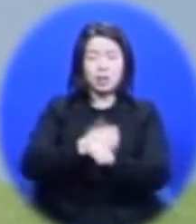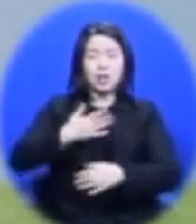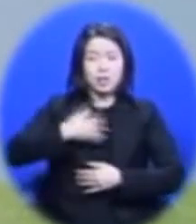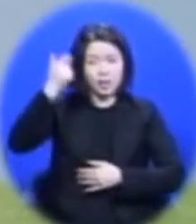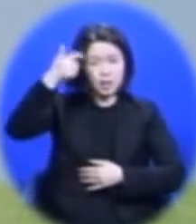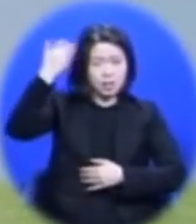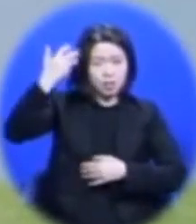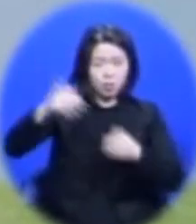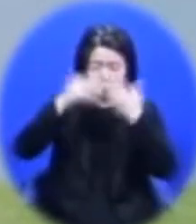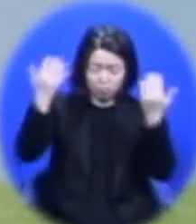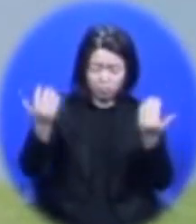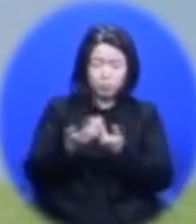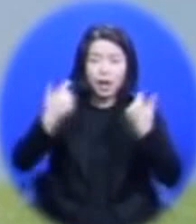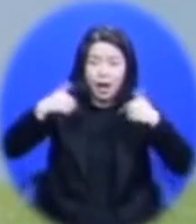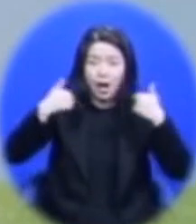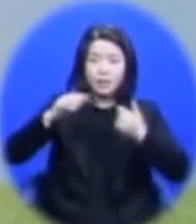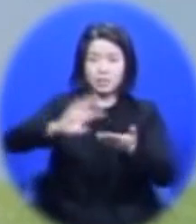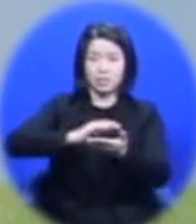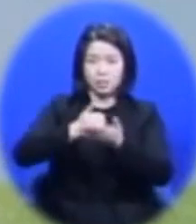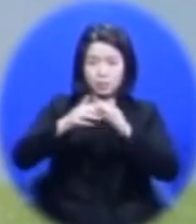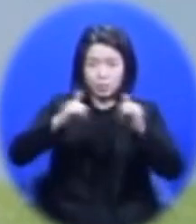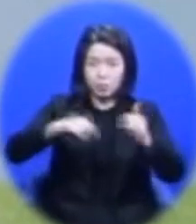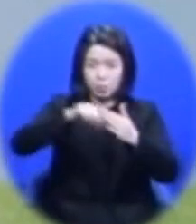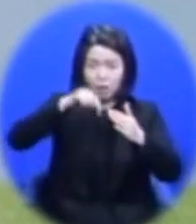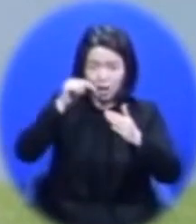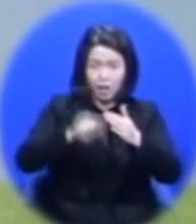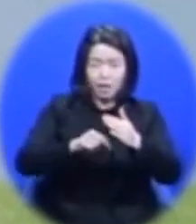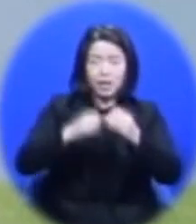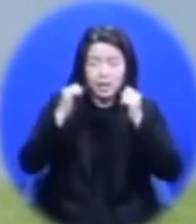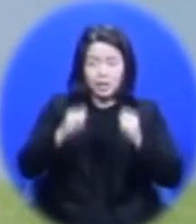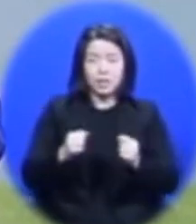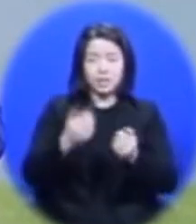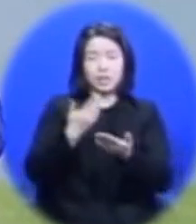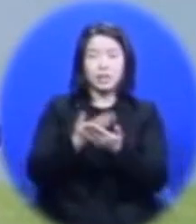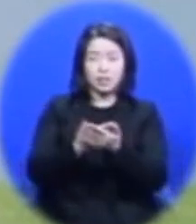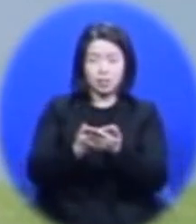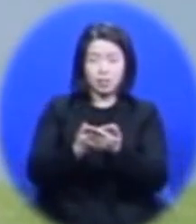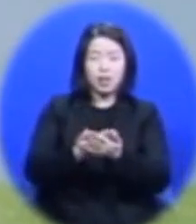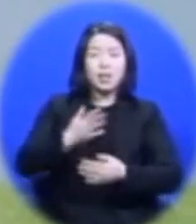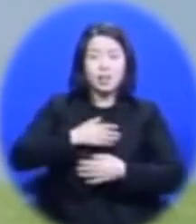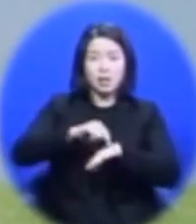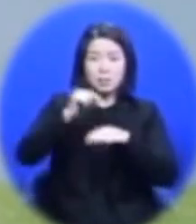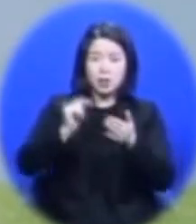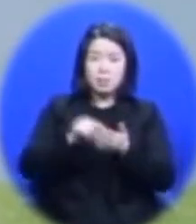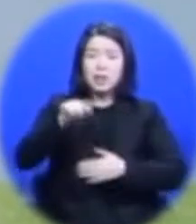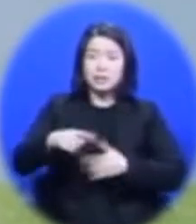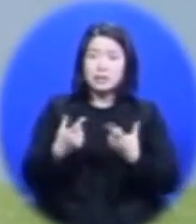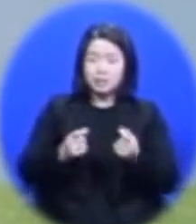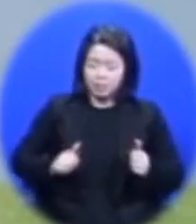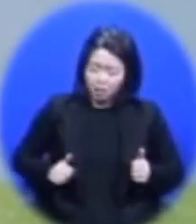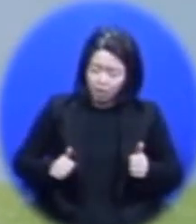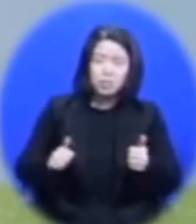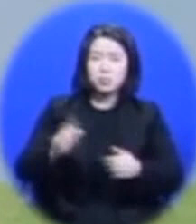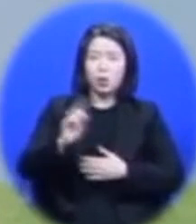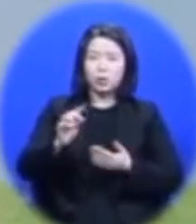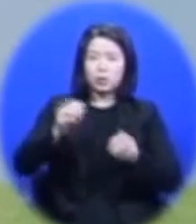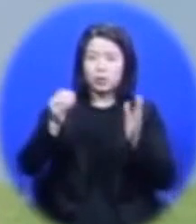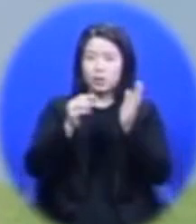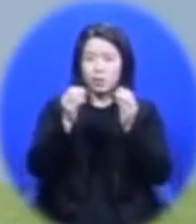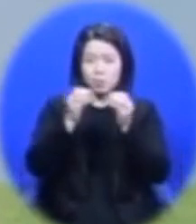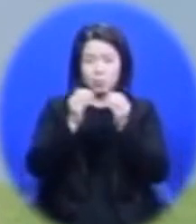전체가 언제나 그리스도 안에 있게 해 주십사 하는 것입니다. 내 마음의 그러한 열심을 어떻게 표현해야